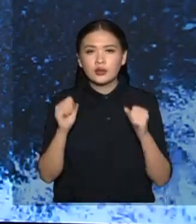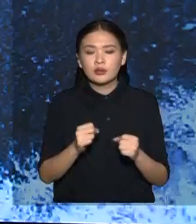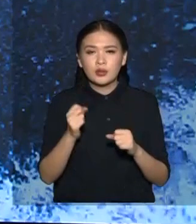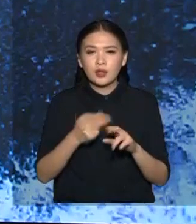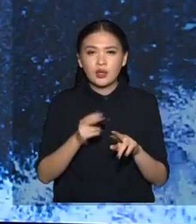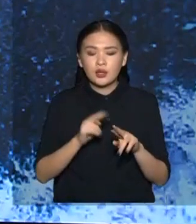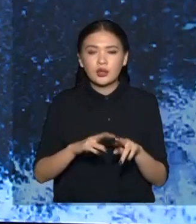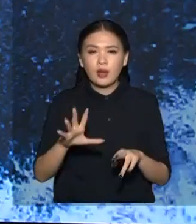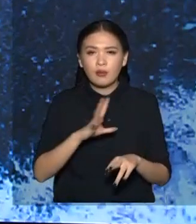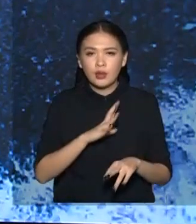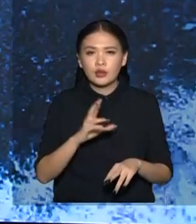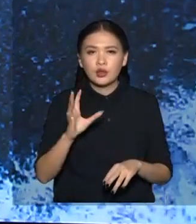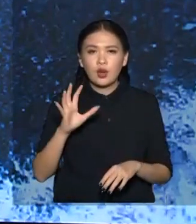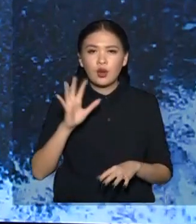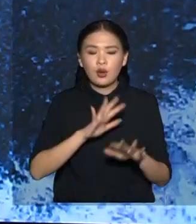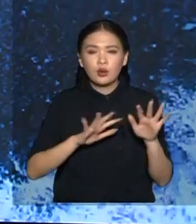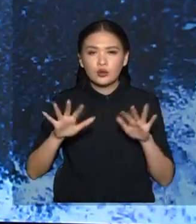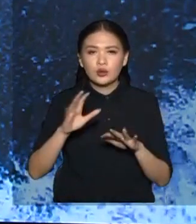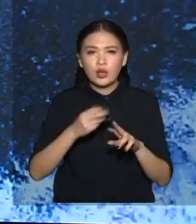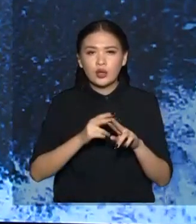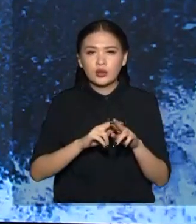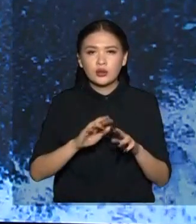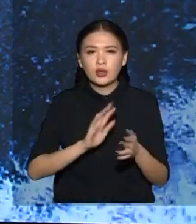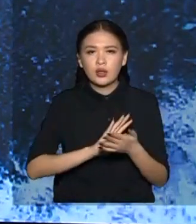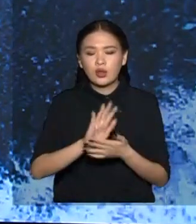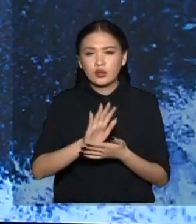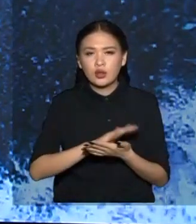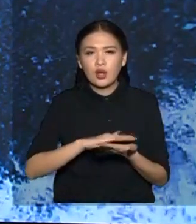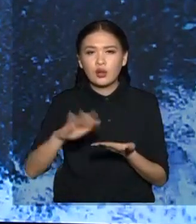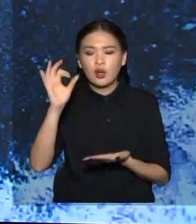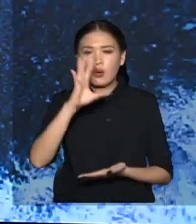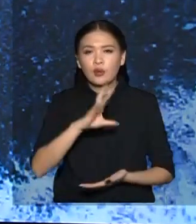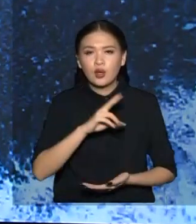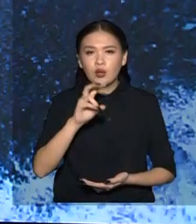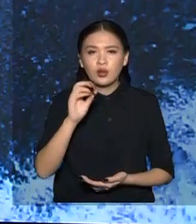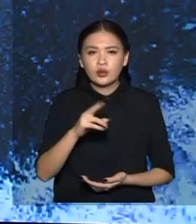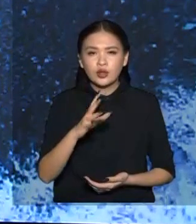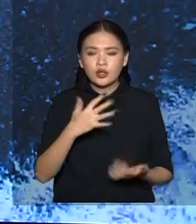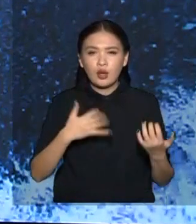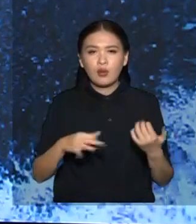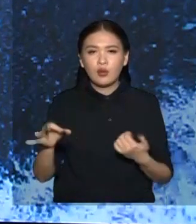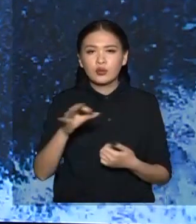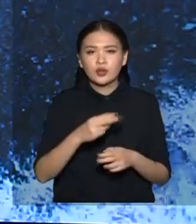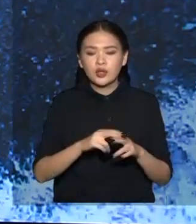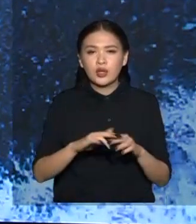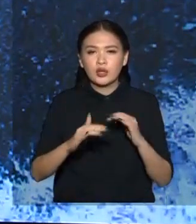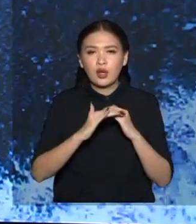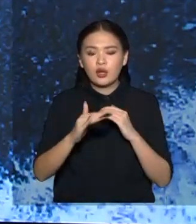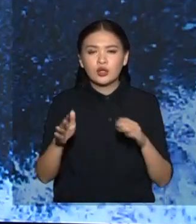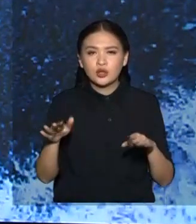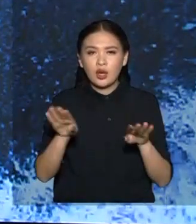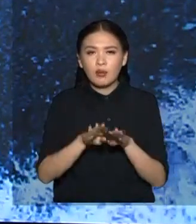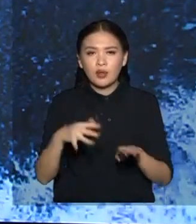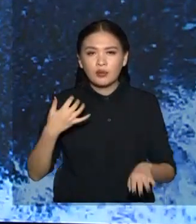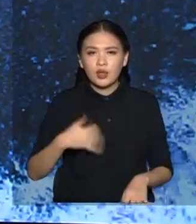жатқанда оңтүстіктегілер кешелі бері көк тайғақтан көз ашпай келеді. Жамбыл облысы аумағындағы тас жолдар жабылып, Тараздағы